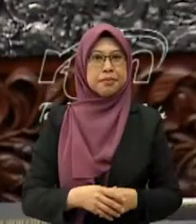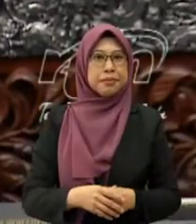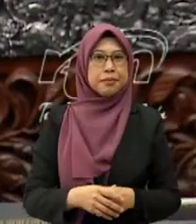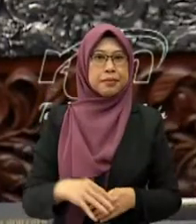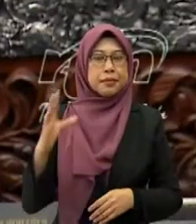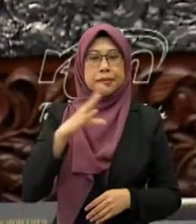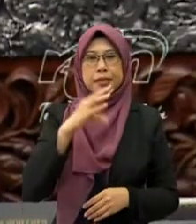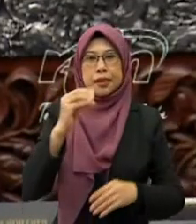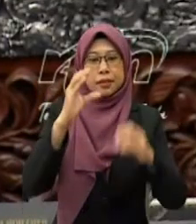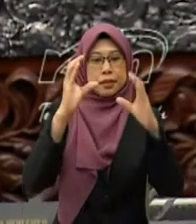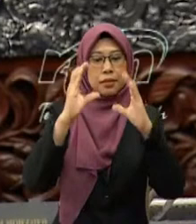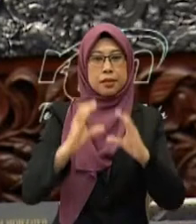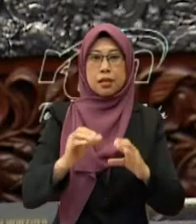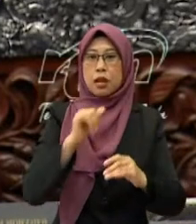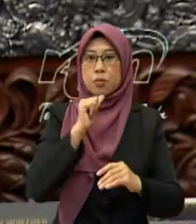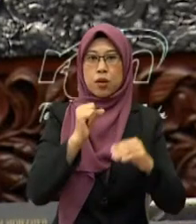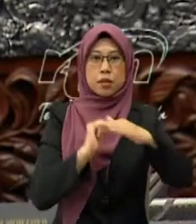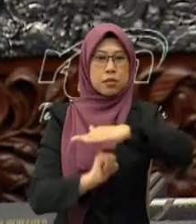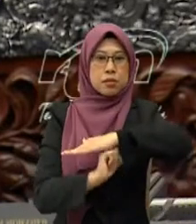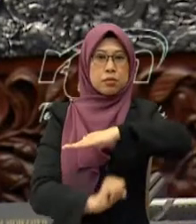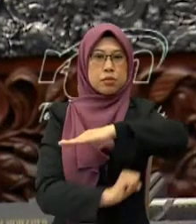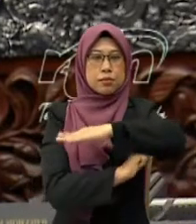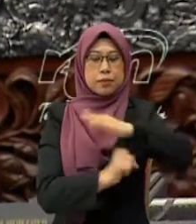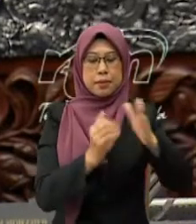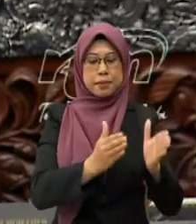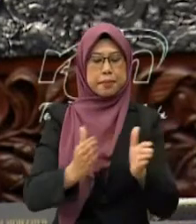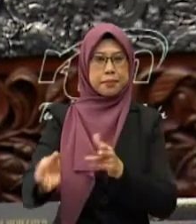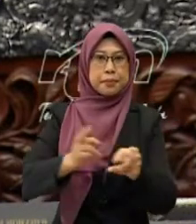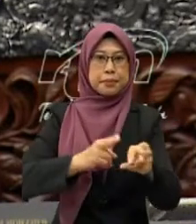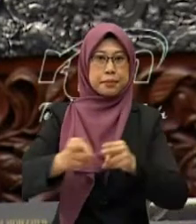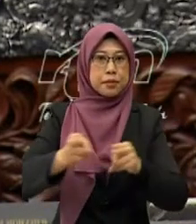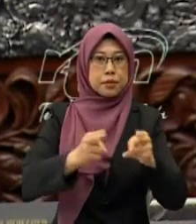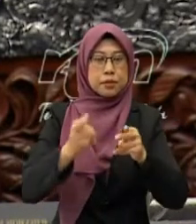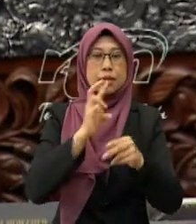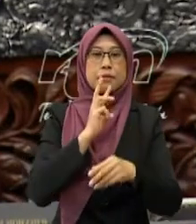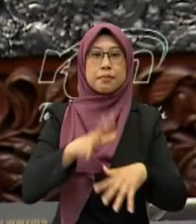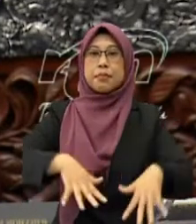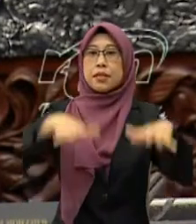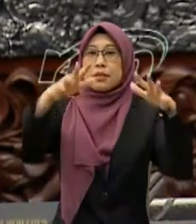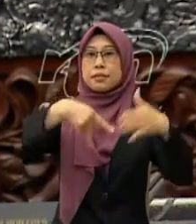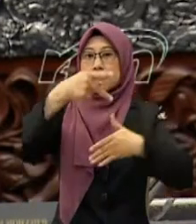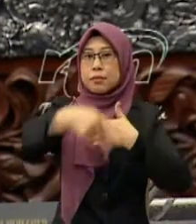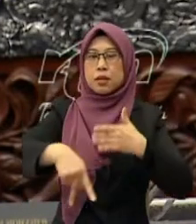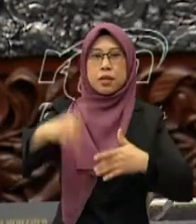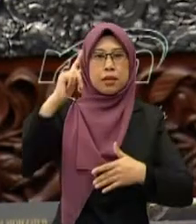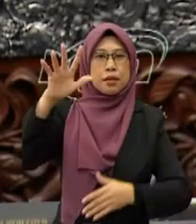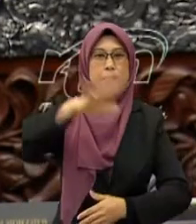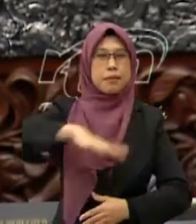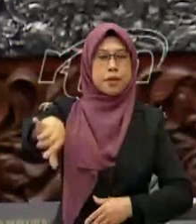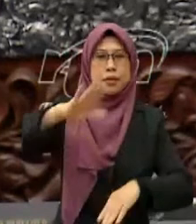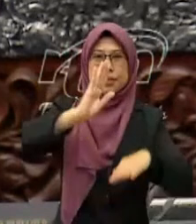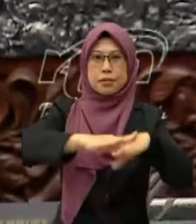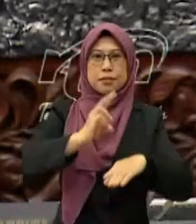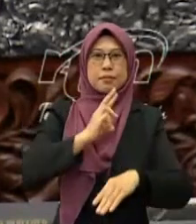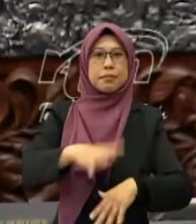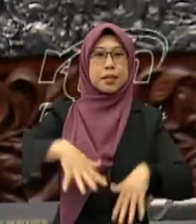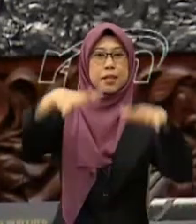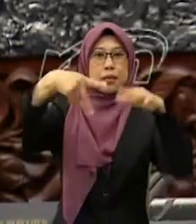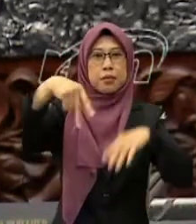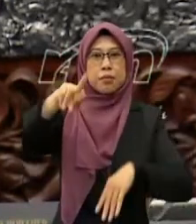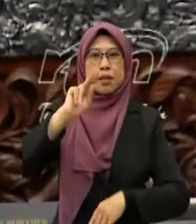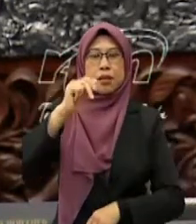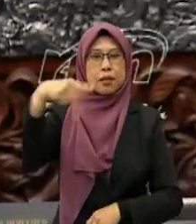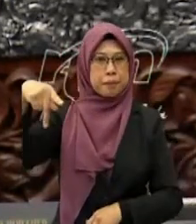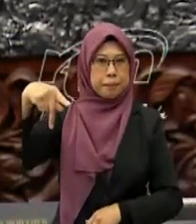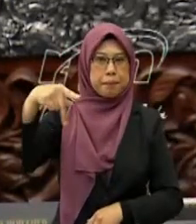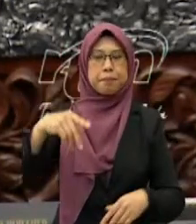itu pendekatan yang bukan struktur dalam perancangan pengurusan banjir seperti program ramalan dan amalan Panji atap